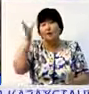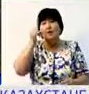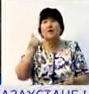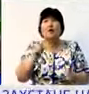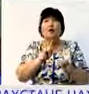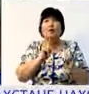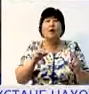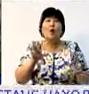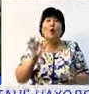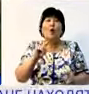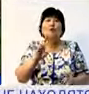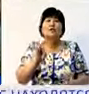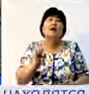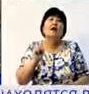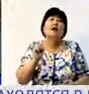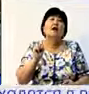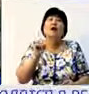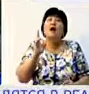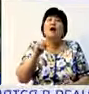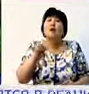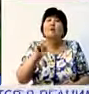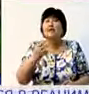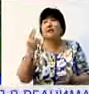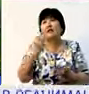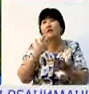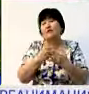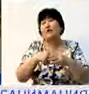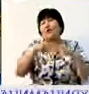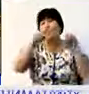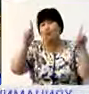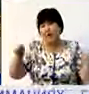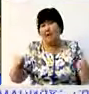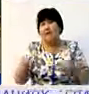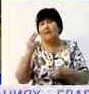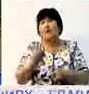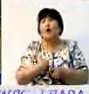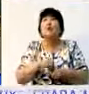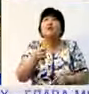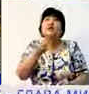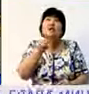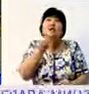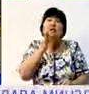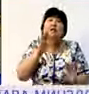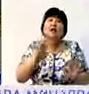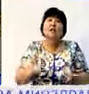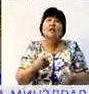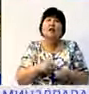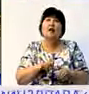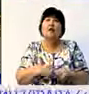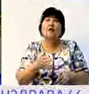него произвело озеро Камбаш. Его он и изобразил на своем полотне. Очень понравились места, по которым